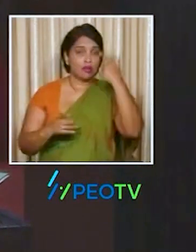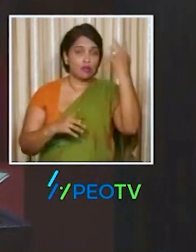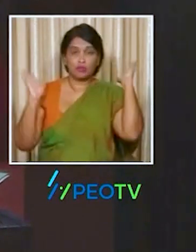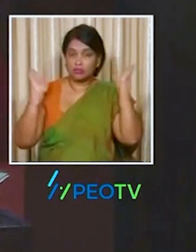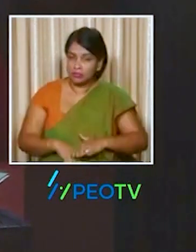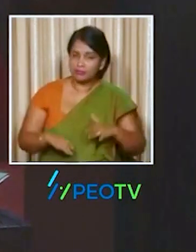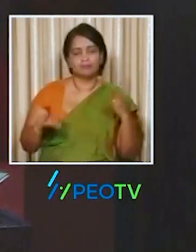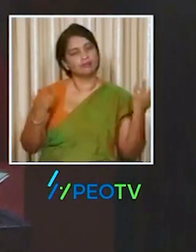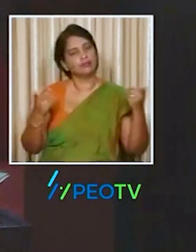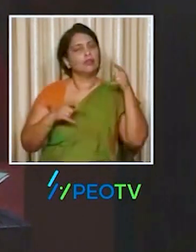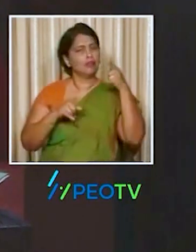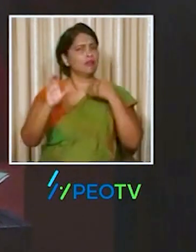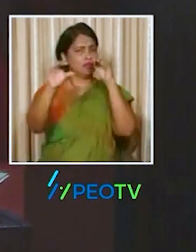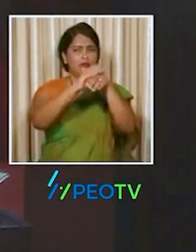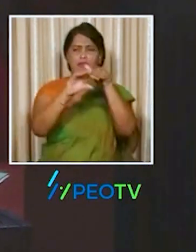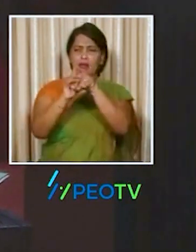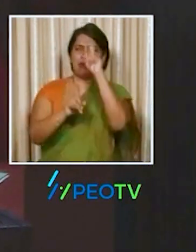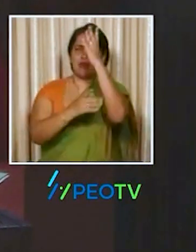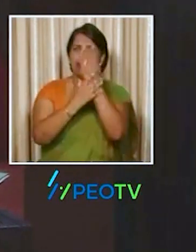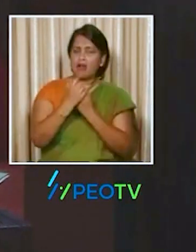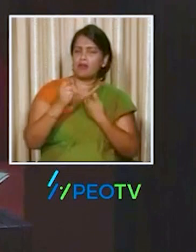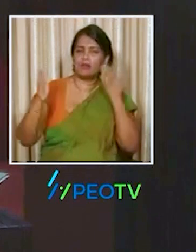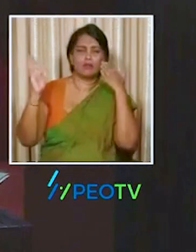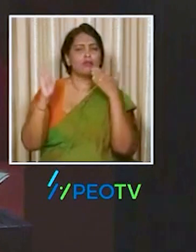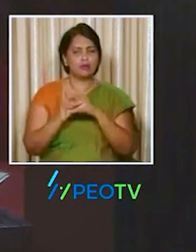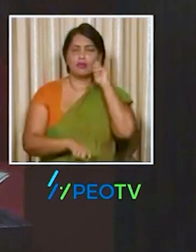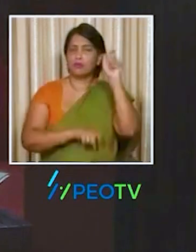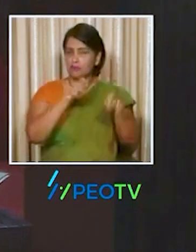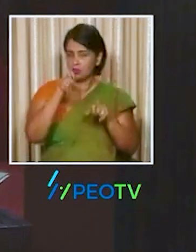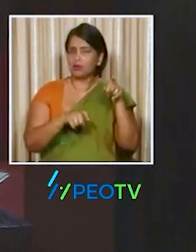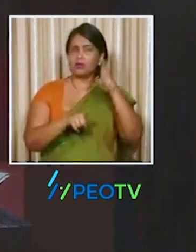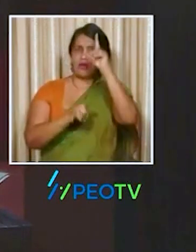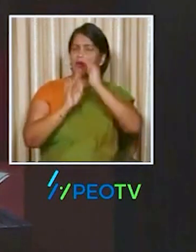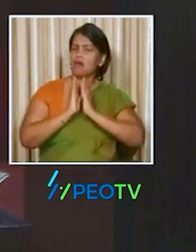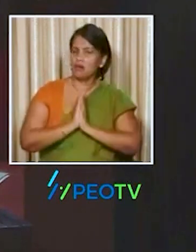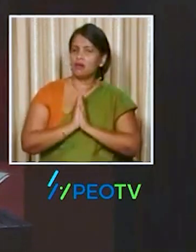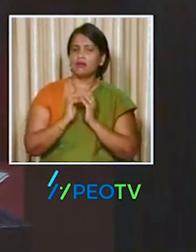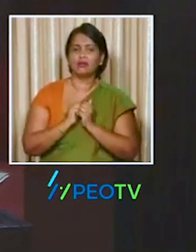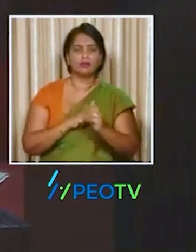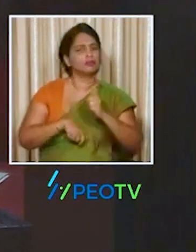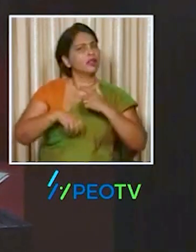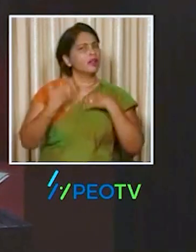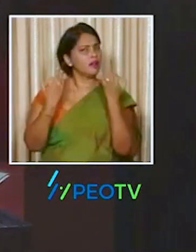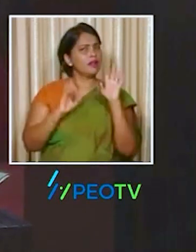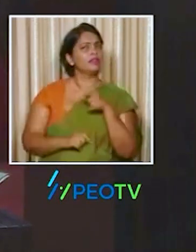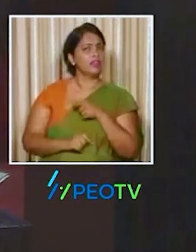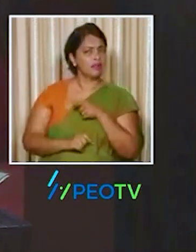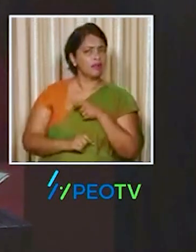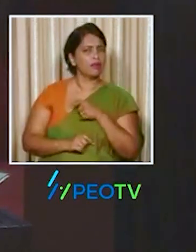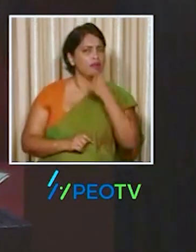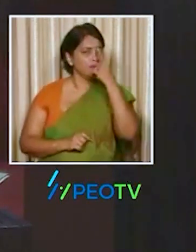හෝ වේවා, ඒවයි ගිහිලා ඒ ආගම්වලට සම්බන්ධ පුද්ගලින්ට ඒ ආගමික කටයුතු කරන්නට නිදහස දෙනවා. ඒ